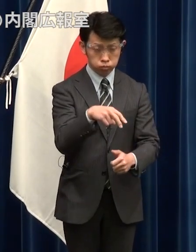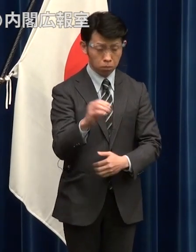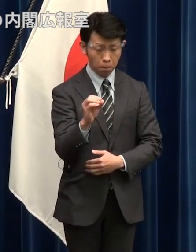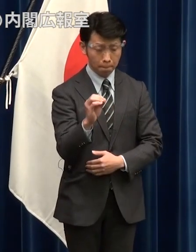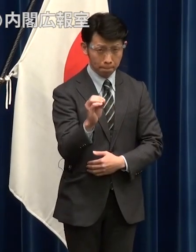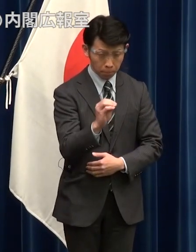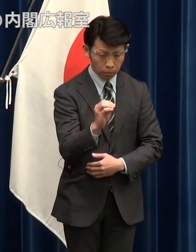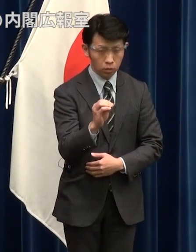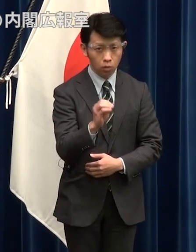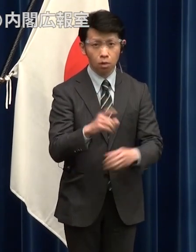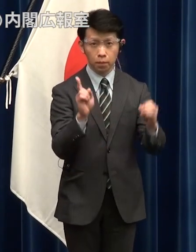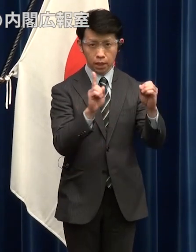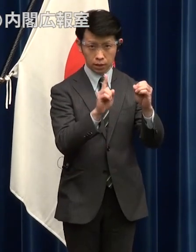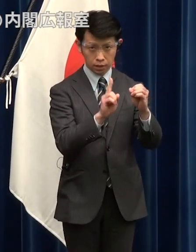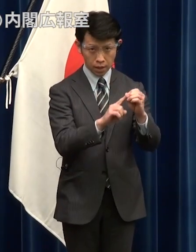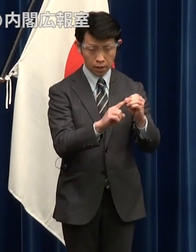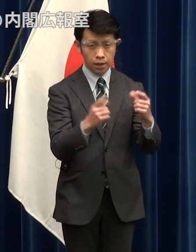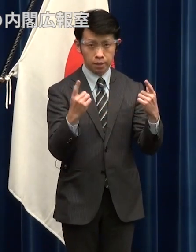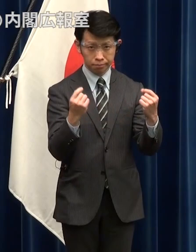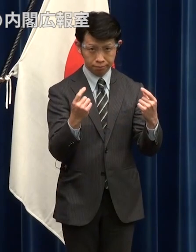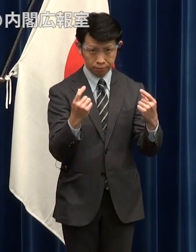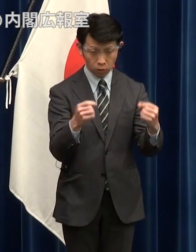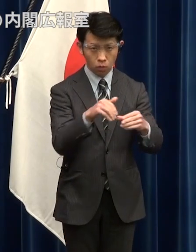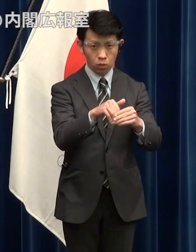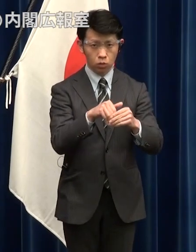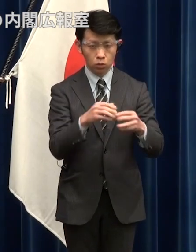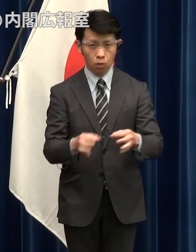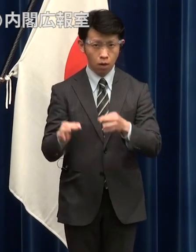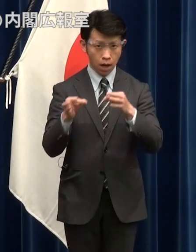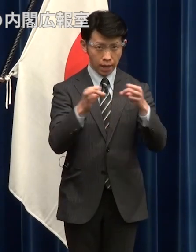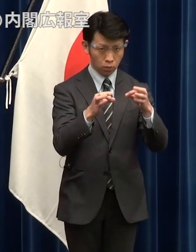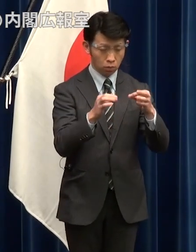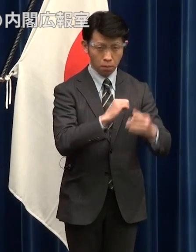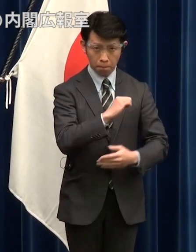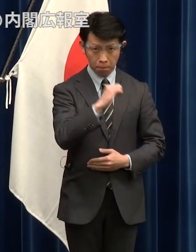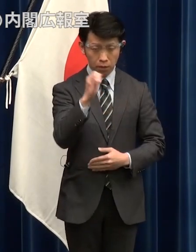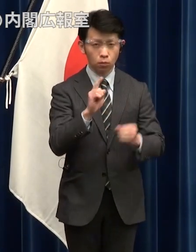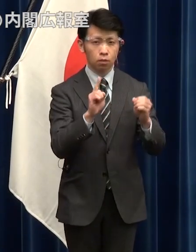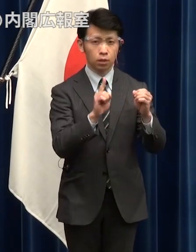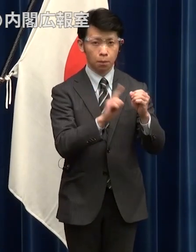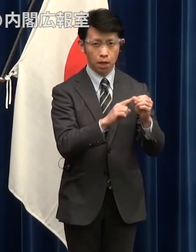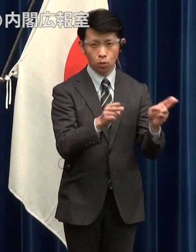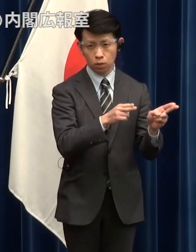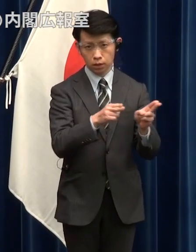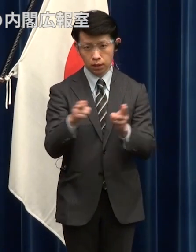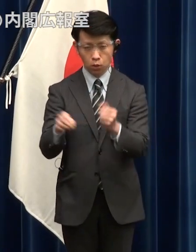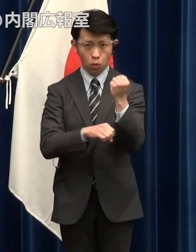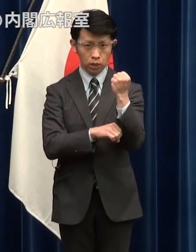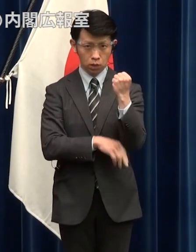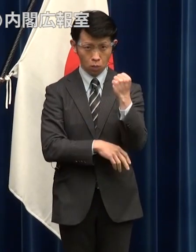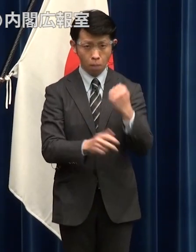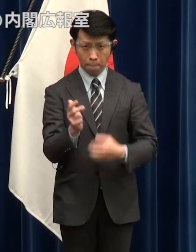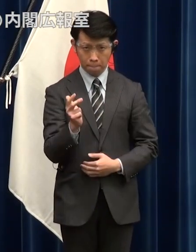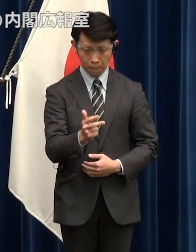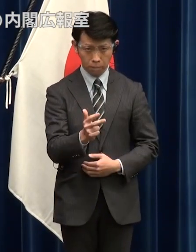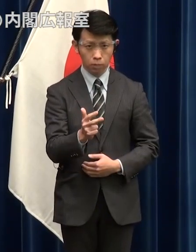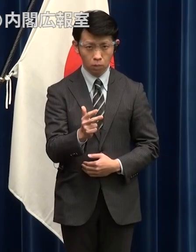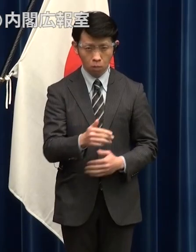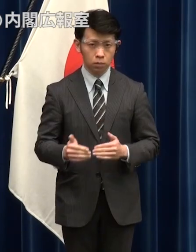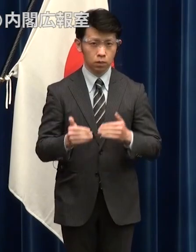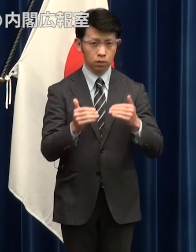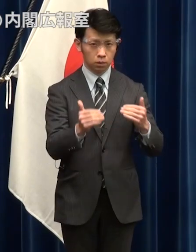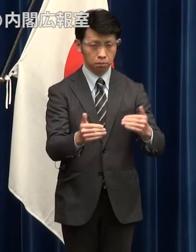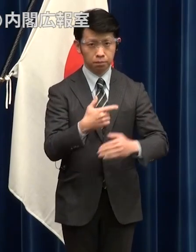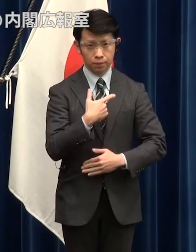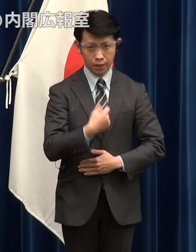め、構造的な賃上げを実現していくための制度的な土台を早急に作っていき